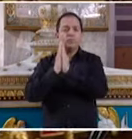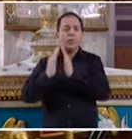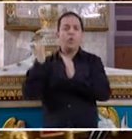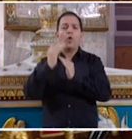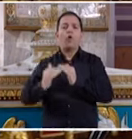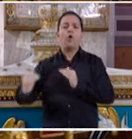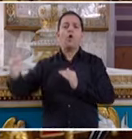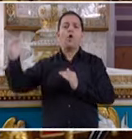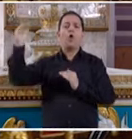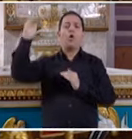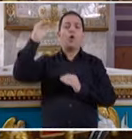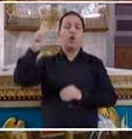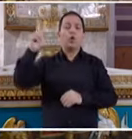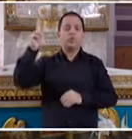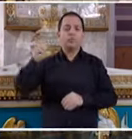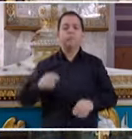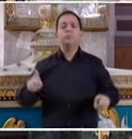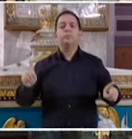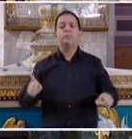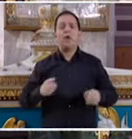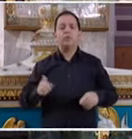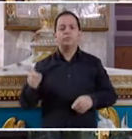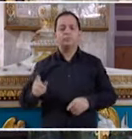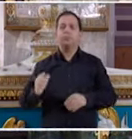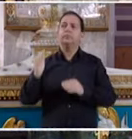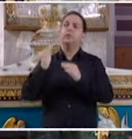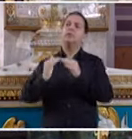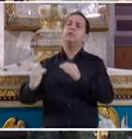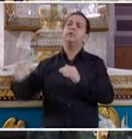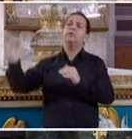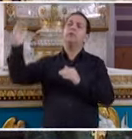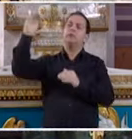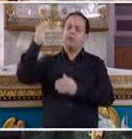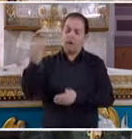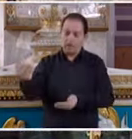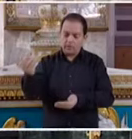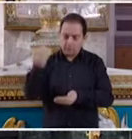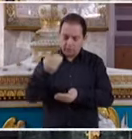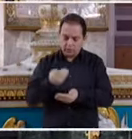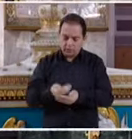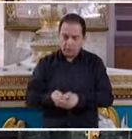Κύριε, ελέησον.